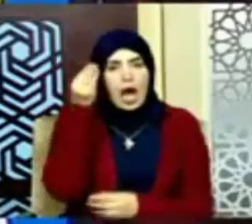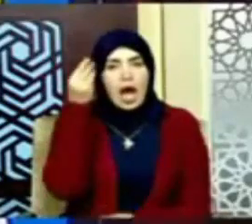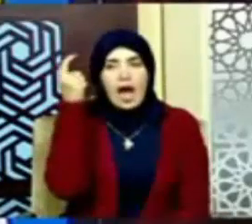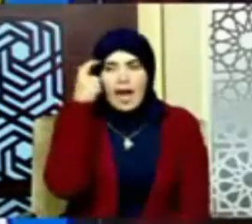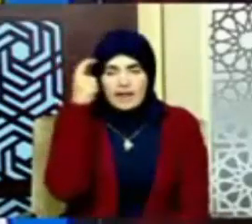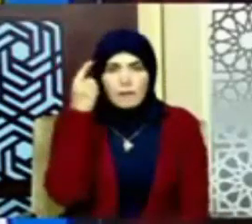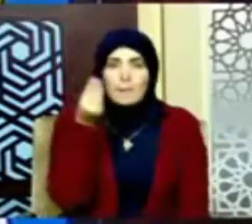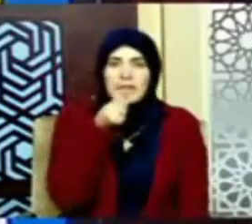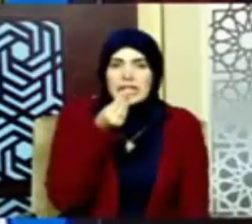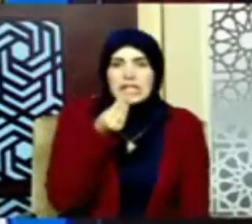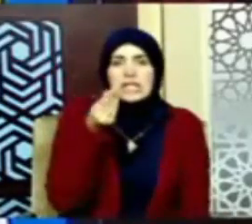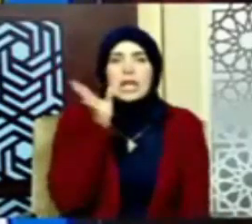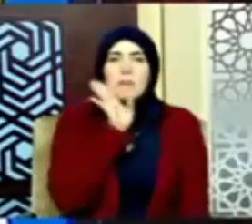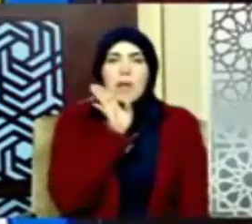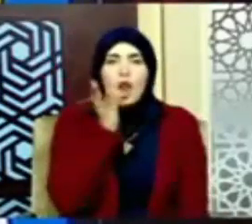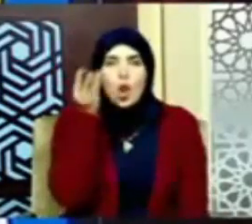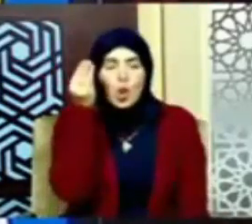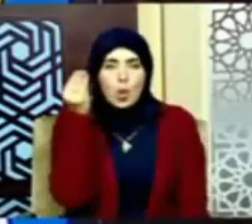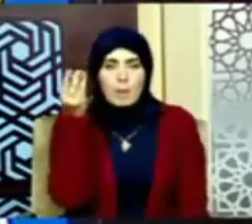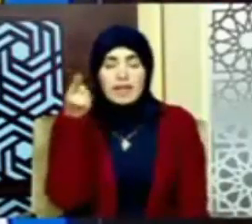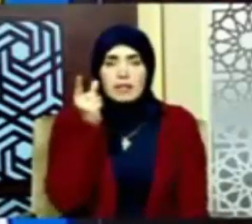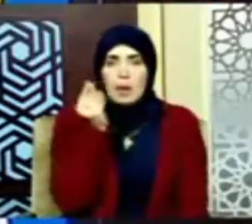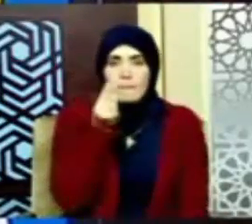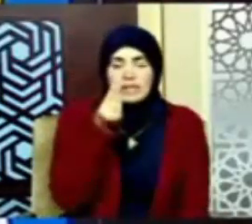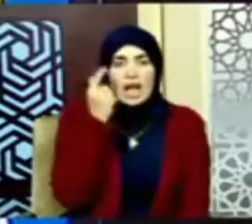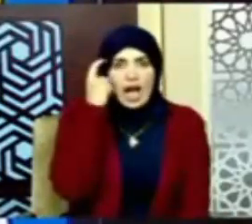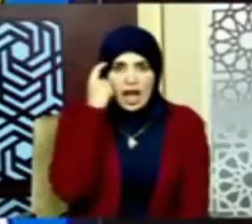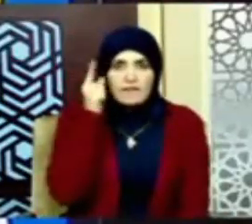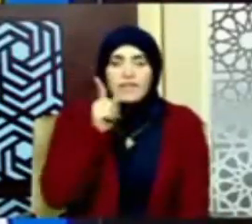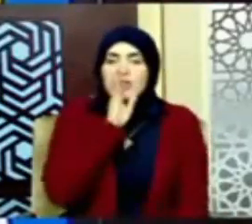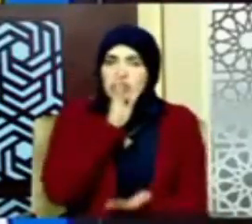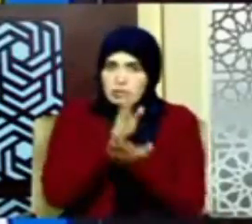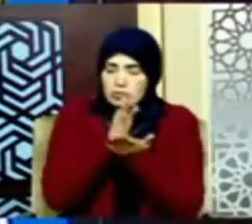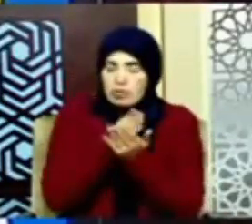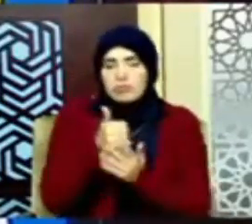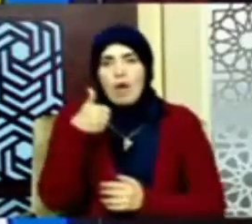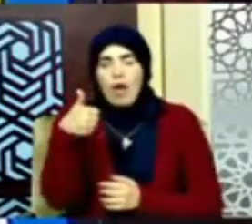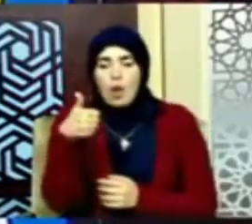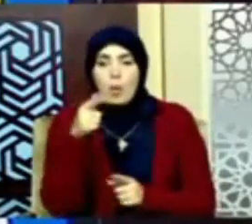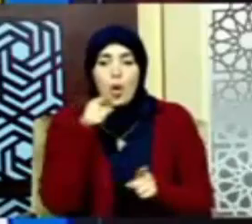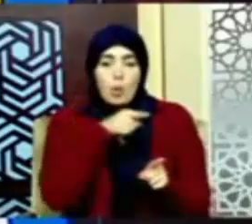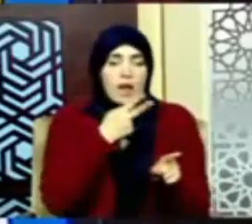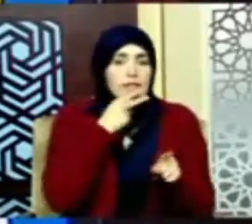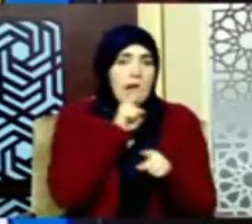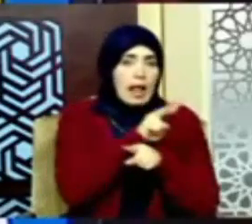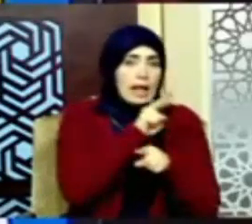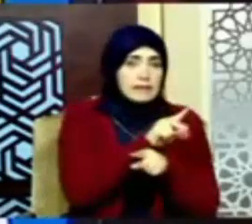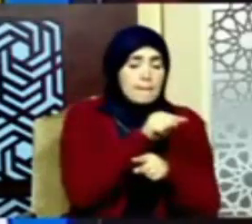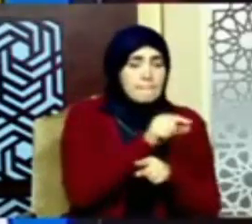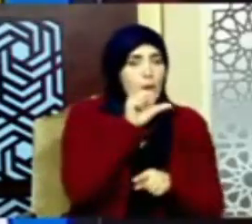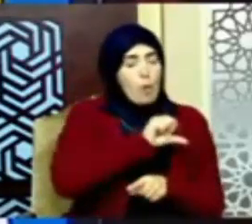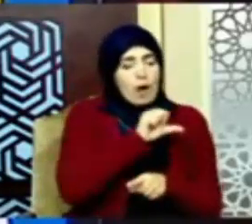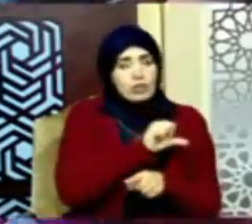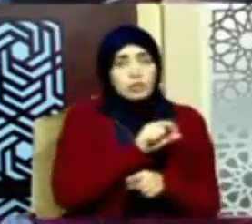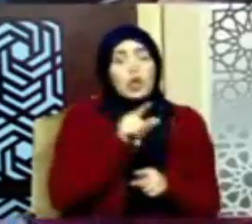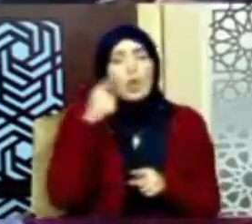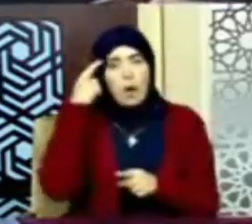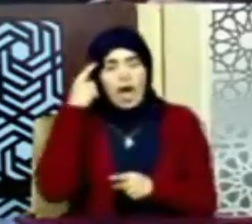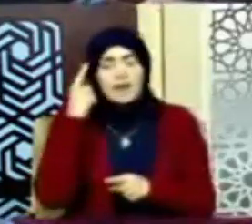الآداب العامة، عاف أن الصدق فضيلة وأن الكذب رذيلة وأن بر الوالدين من